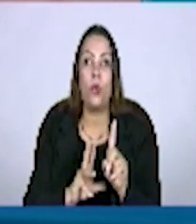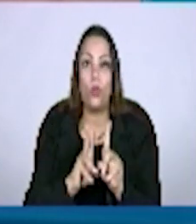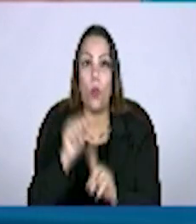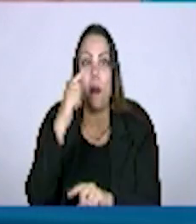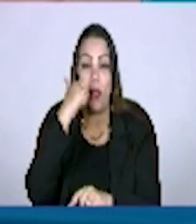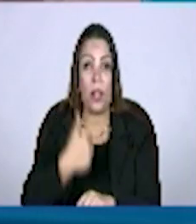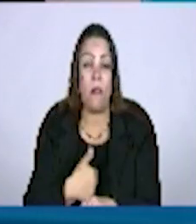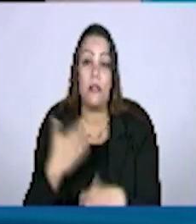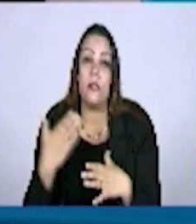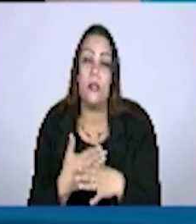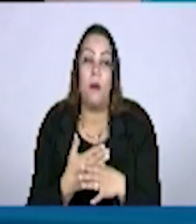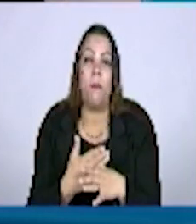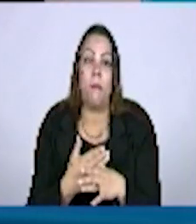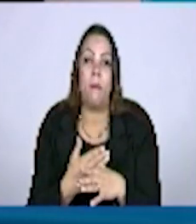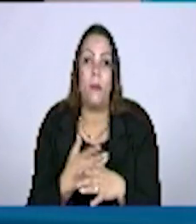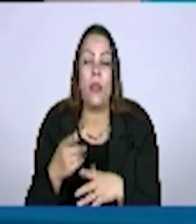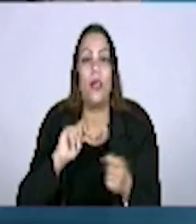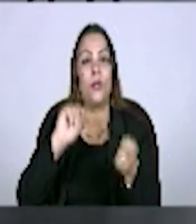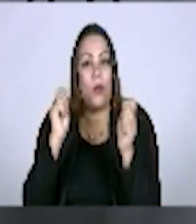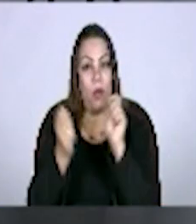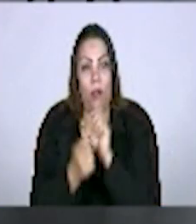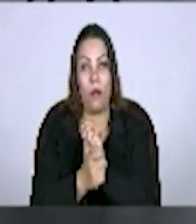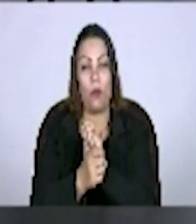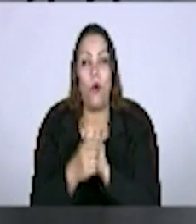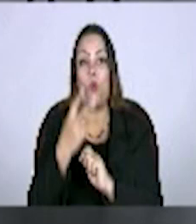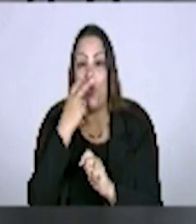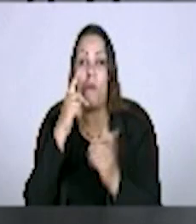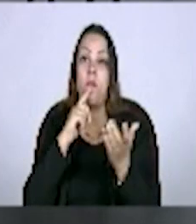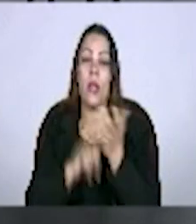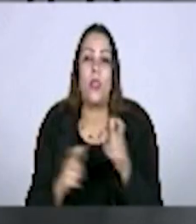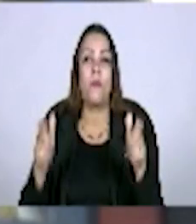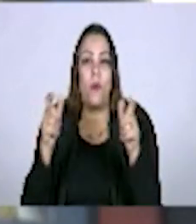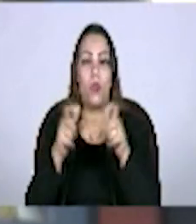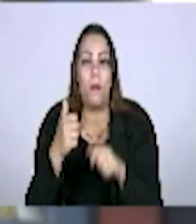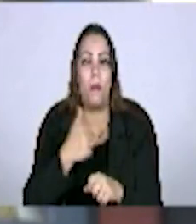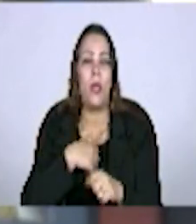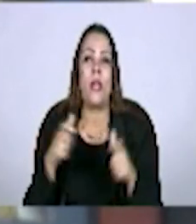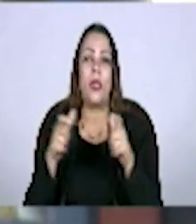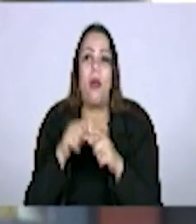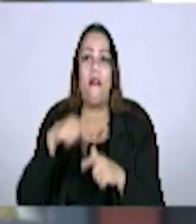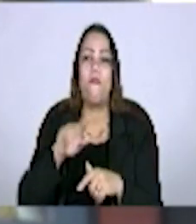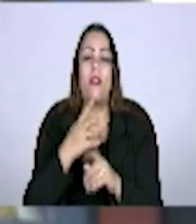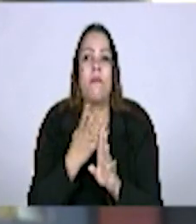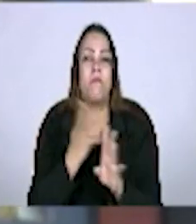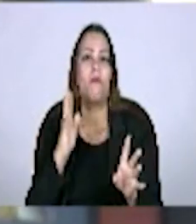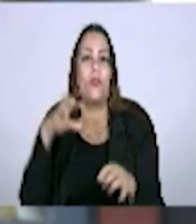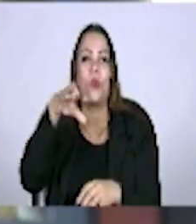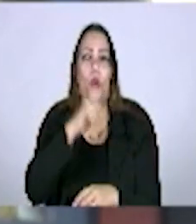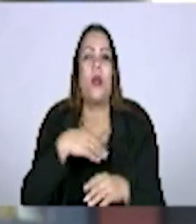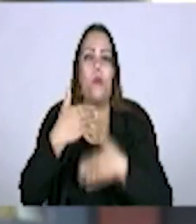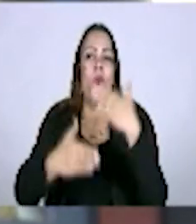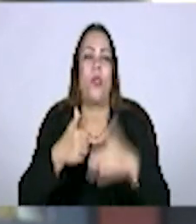الذات في سبيل ان نتغير ويصبح بالفعل المجتمع مجتمع في مصاف الدول